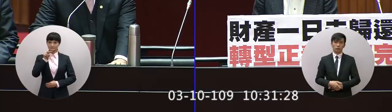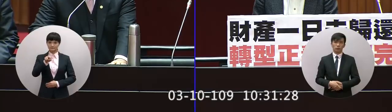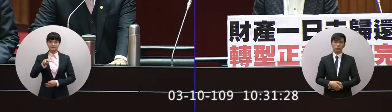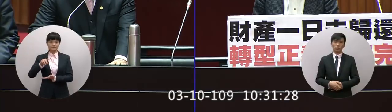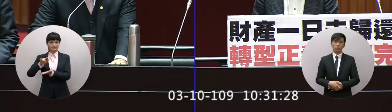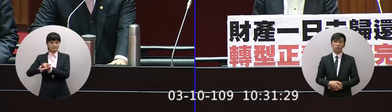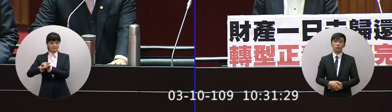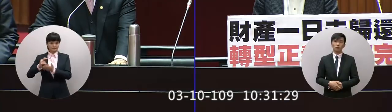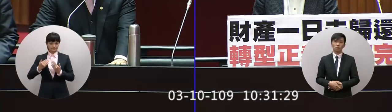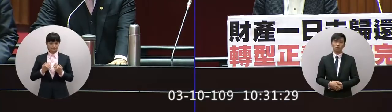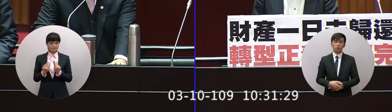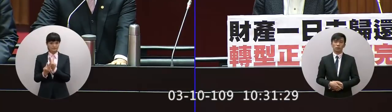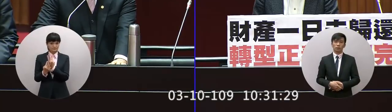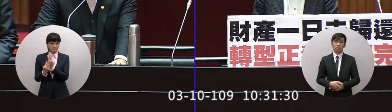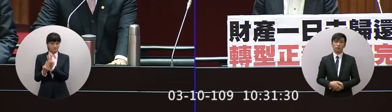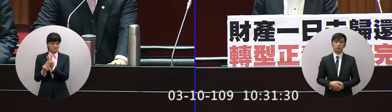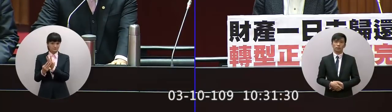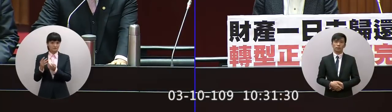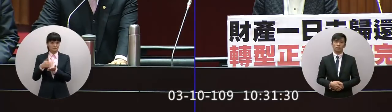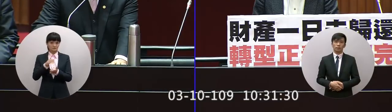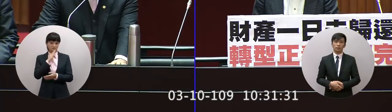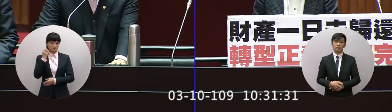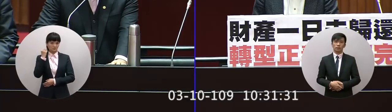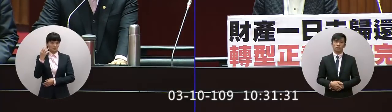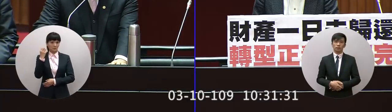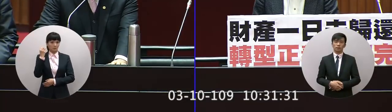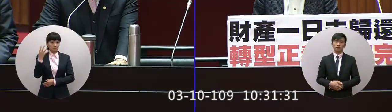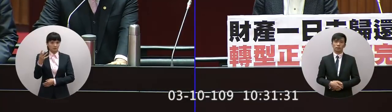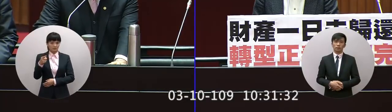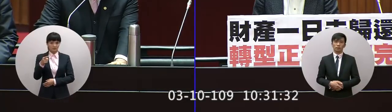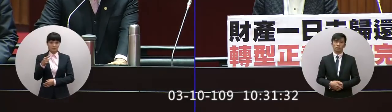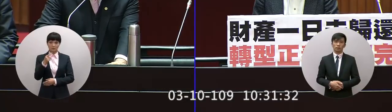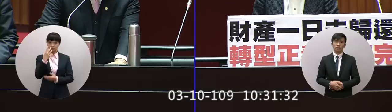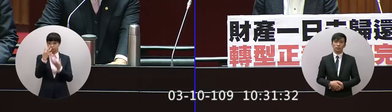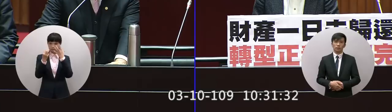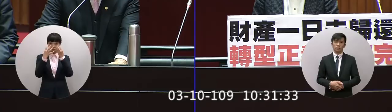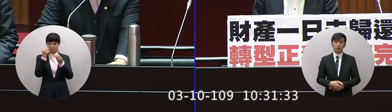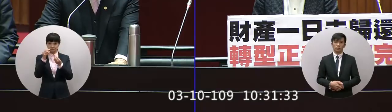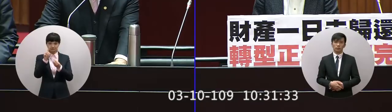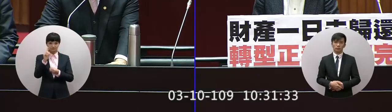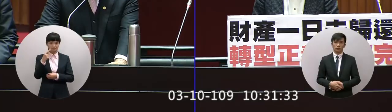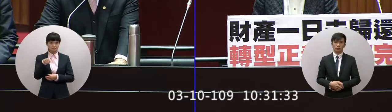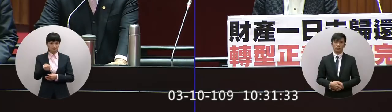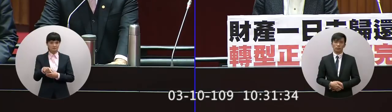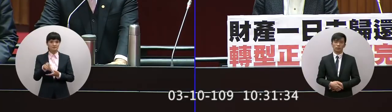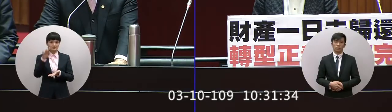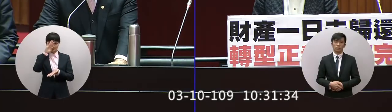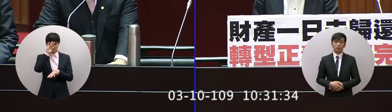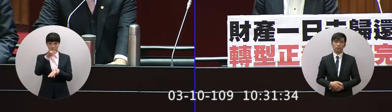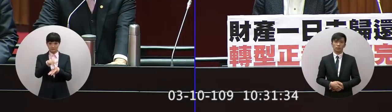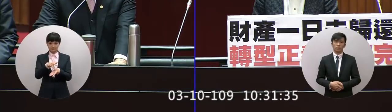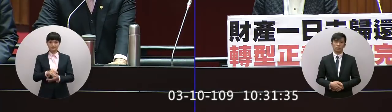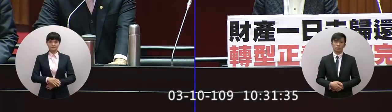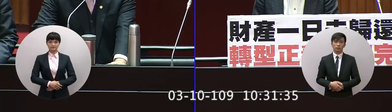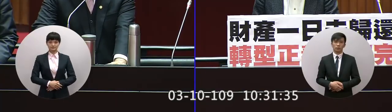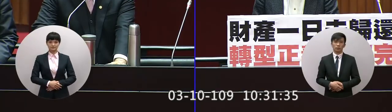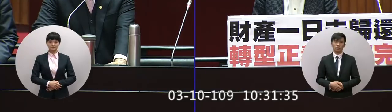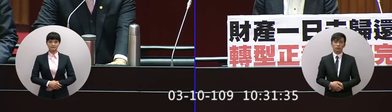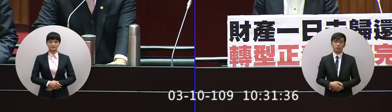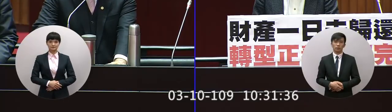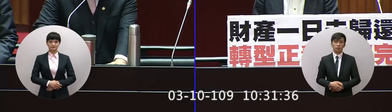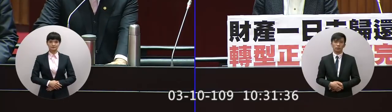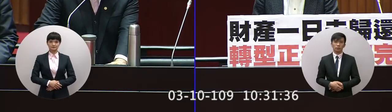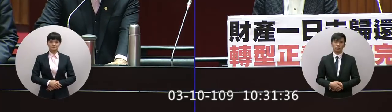汉肺炎就是一个新型的不明的这个病毒，那因为它是一开